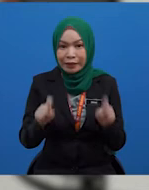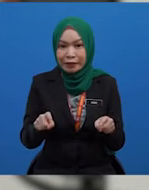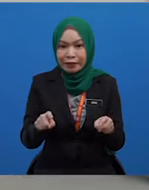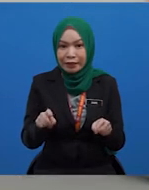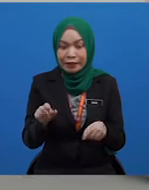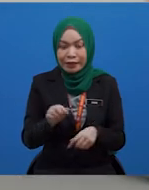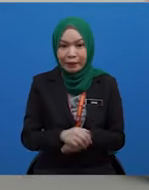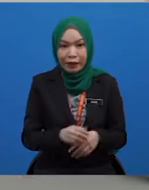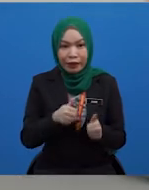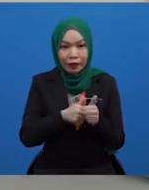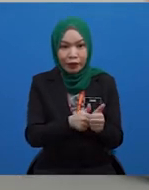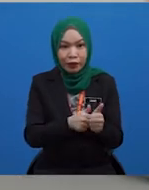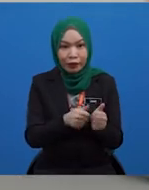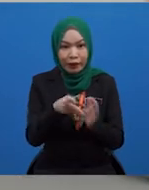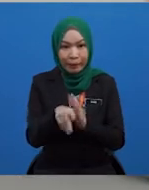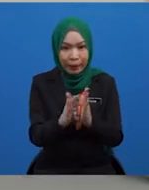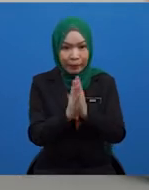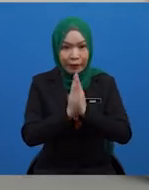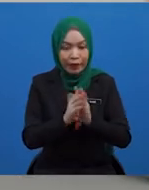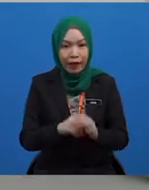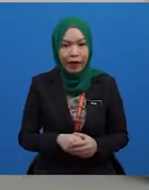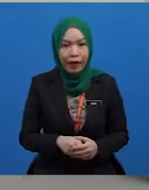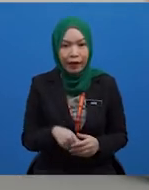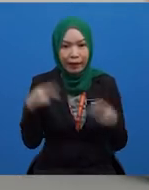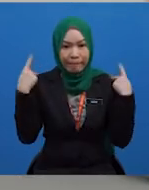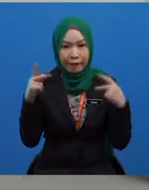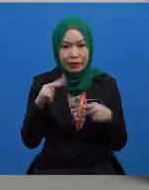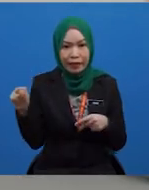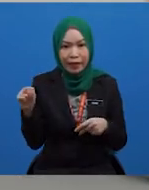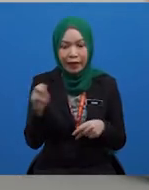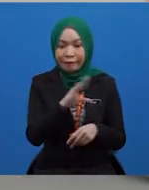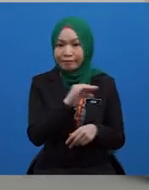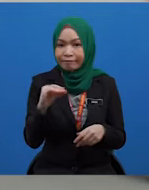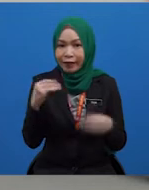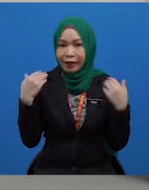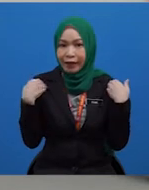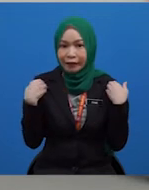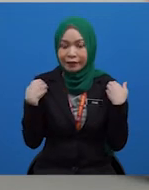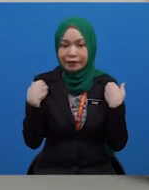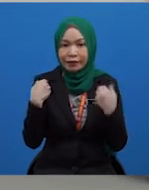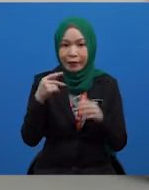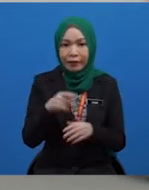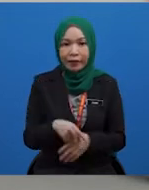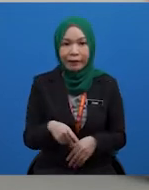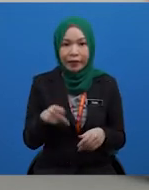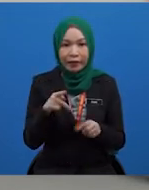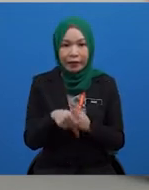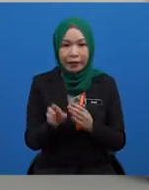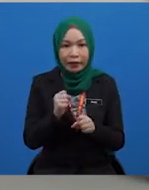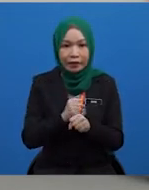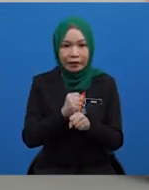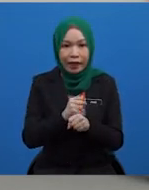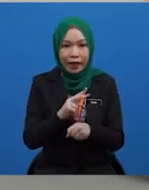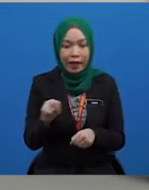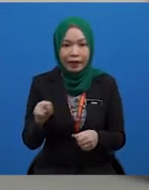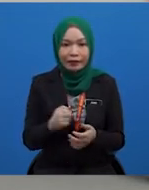pasaran, mewujudkan peluang-peluang pekerjaan yang baharu dari semasa ke semasa, maka pengeluar